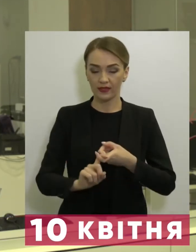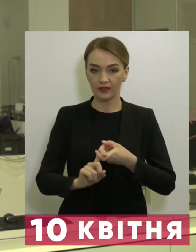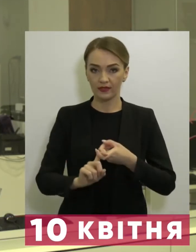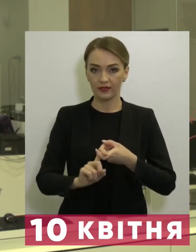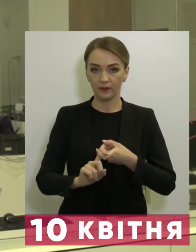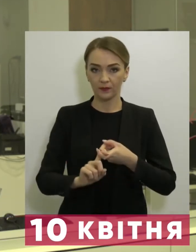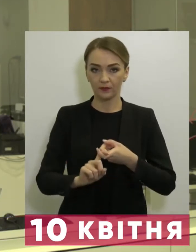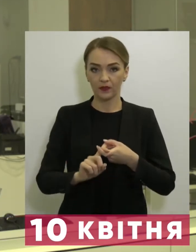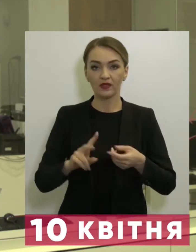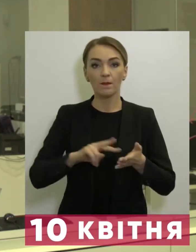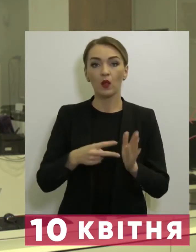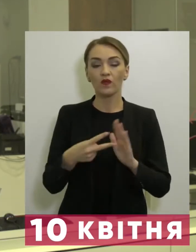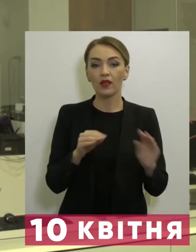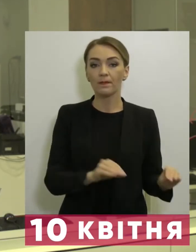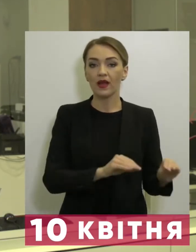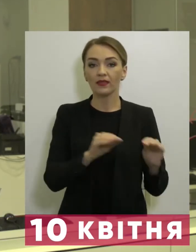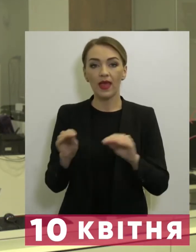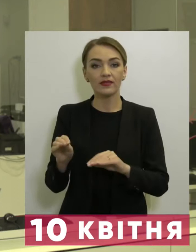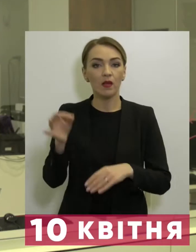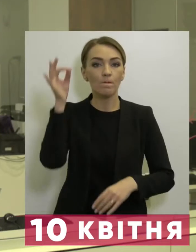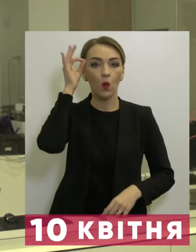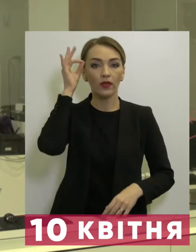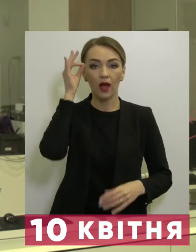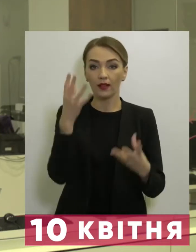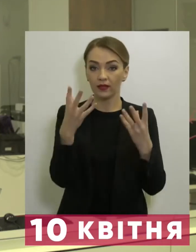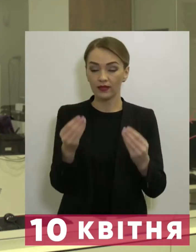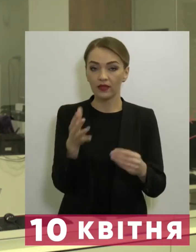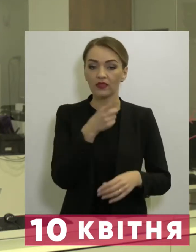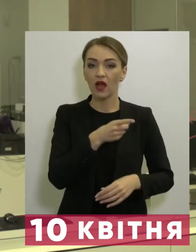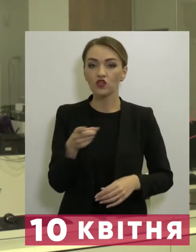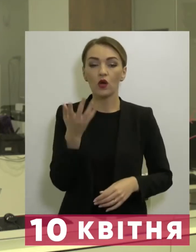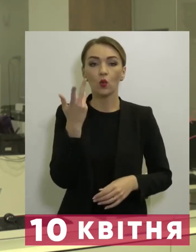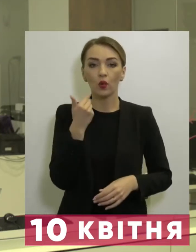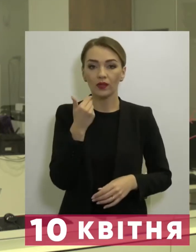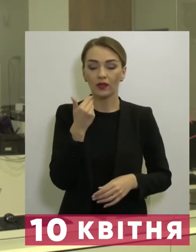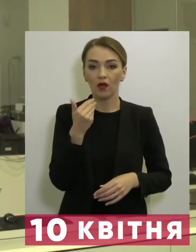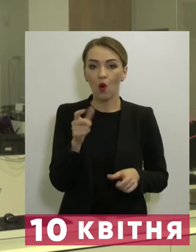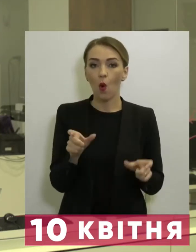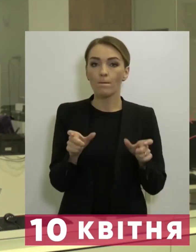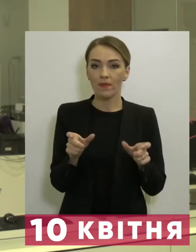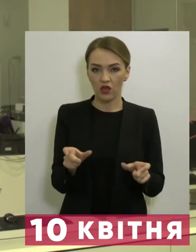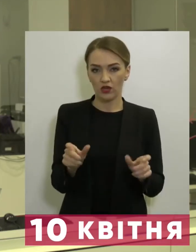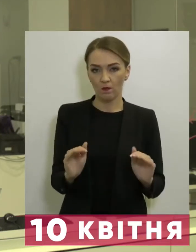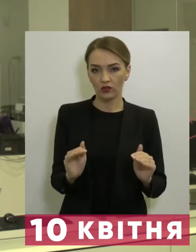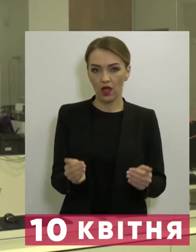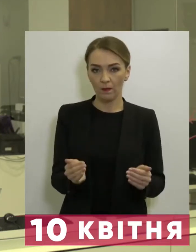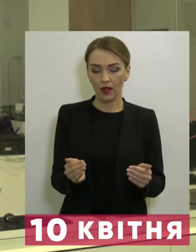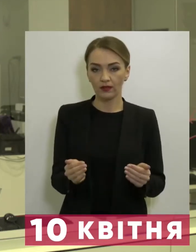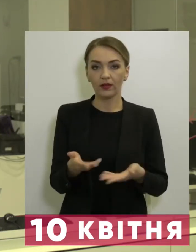запропонували перенести поминальні дні на час, коли обмеження послаблять.